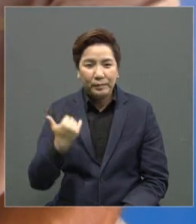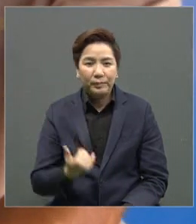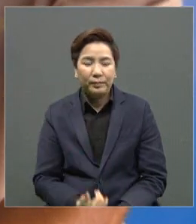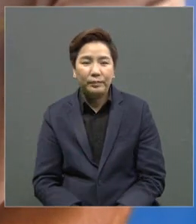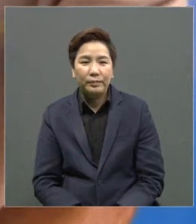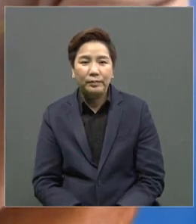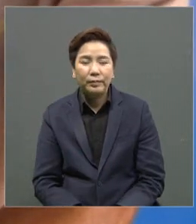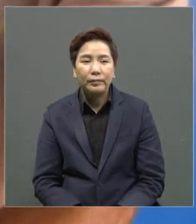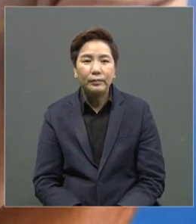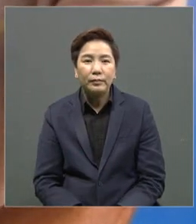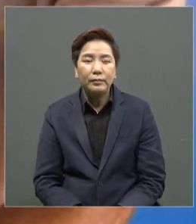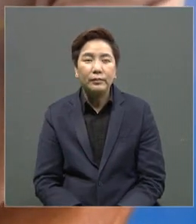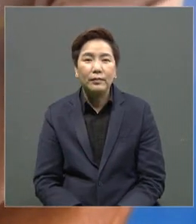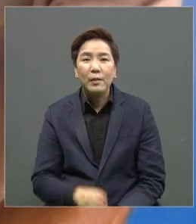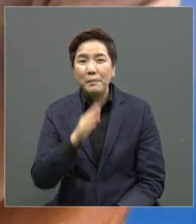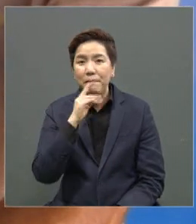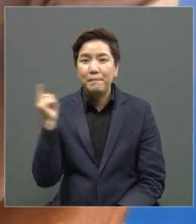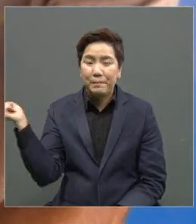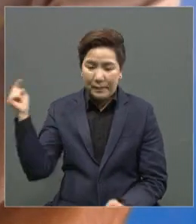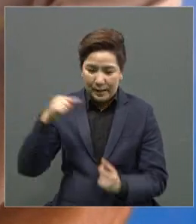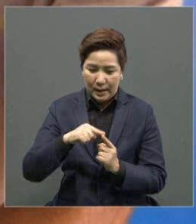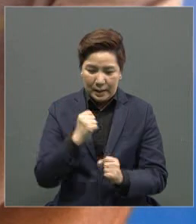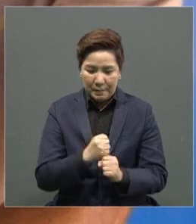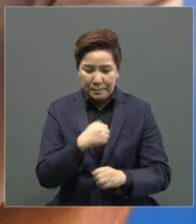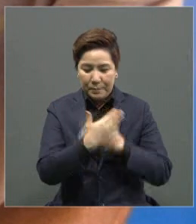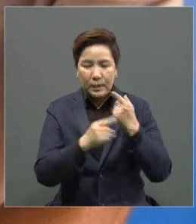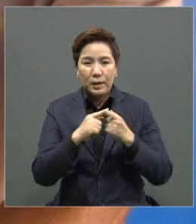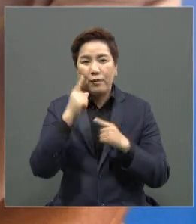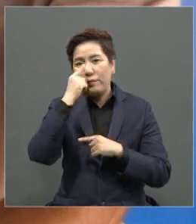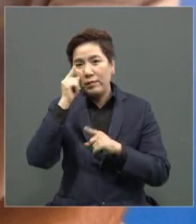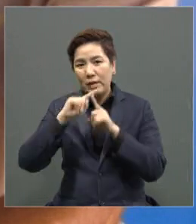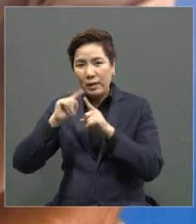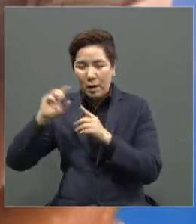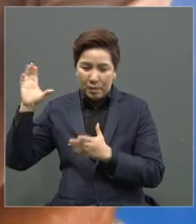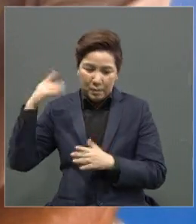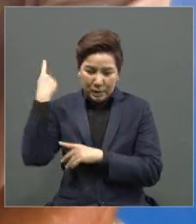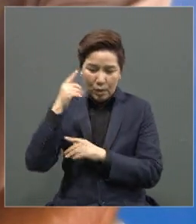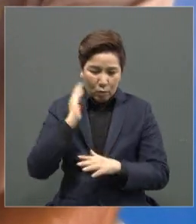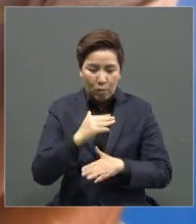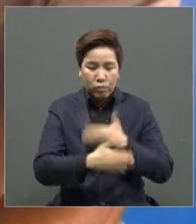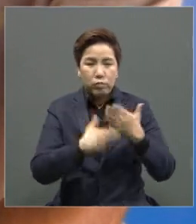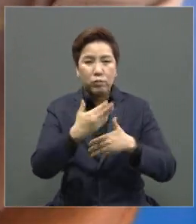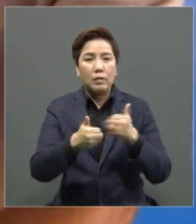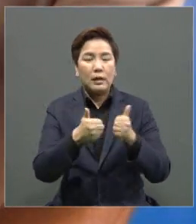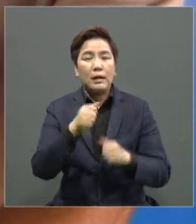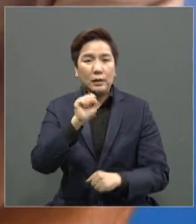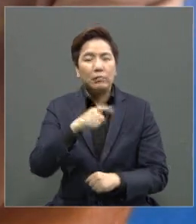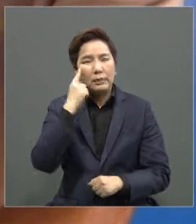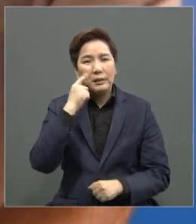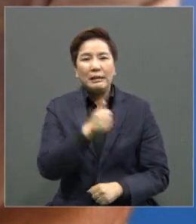าเพราะว่าเนี่ยเขามาสร้างความเจริญนะต่างชาติเขาก็มาเที่ยวโอ้มันเจริญใช่ไหมดี